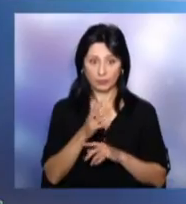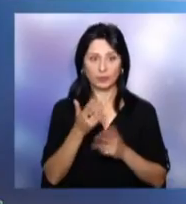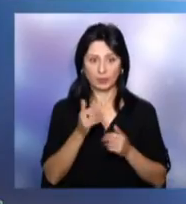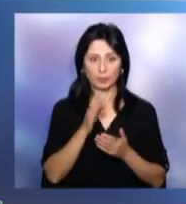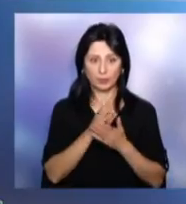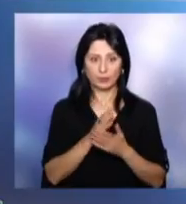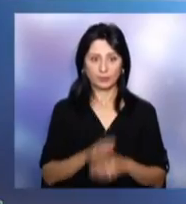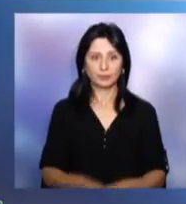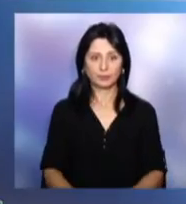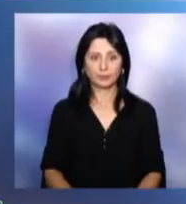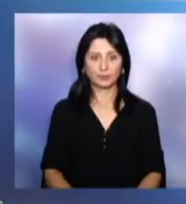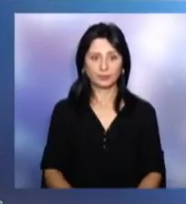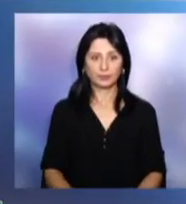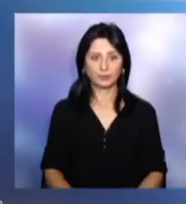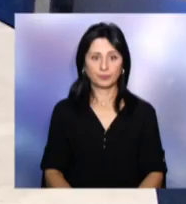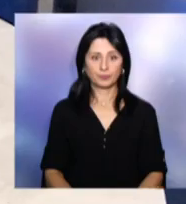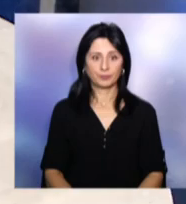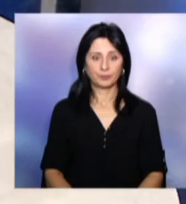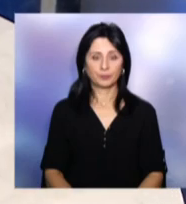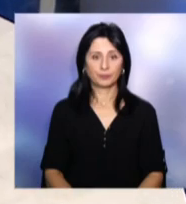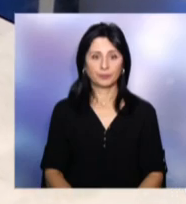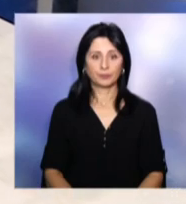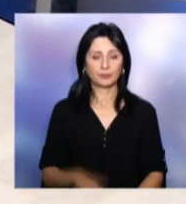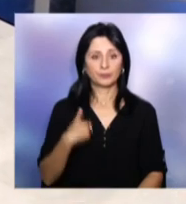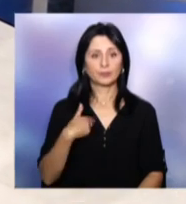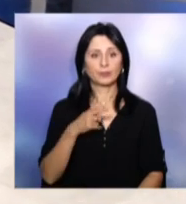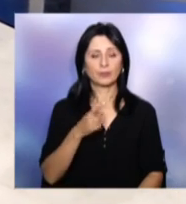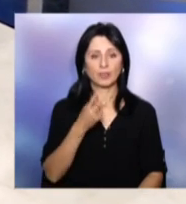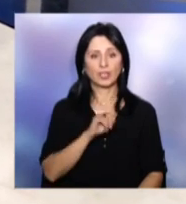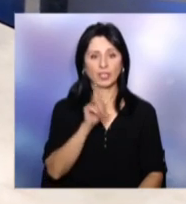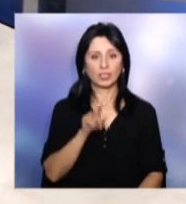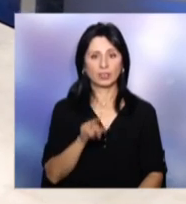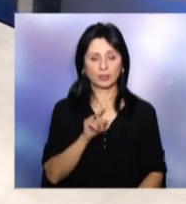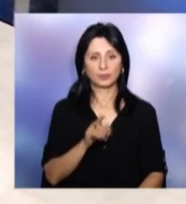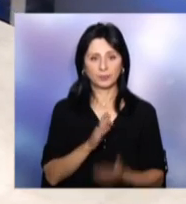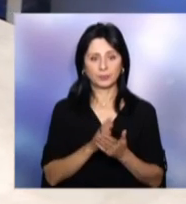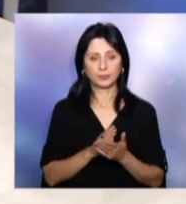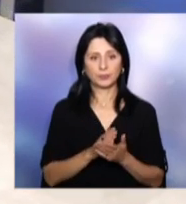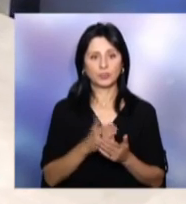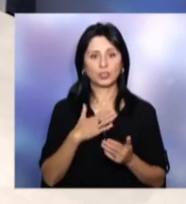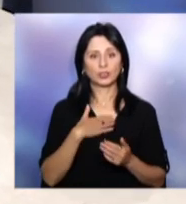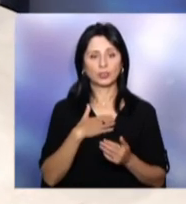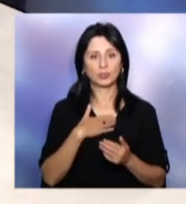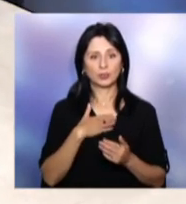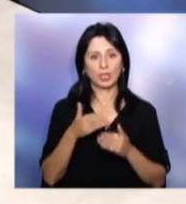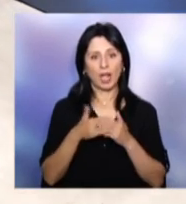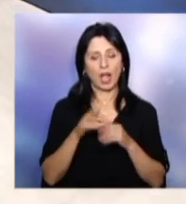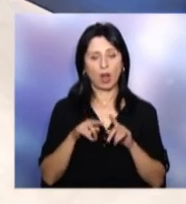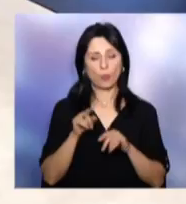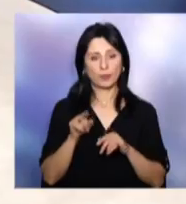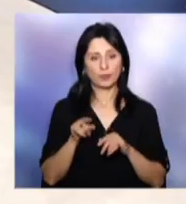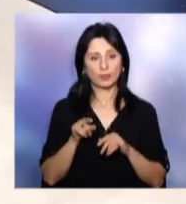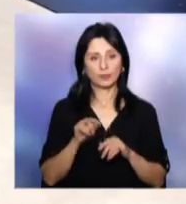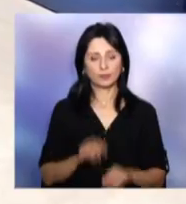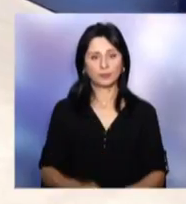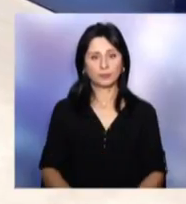დიახ, რასაკვირველია, გისმენთ. გამარჯობა, თუ შეიძლება ერთი შეკითხვა გვაქვს. ჩვენ ახლობელს,